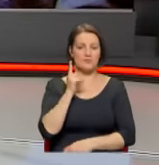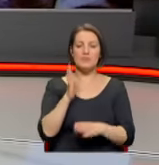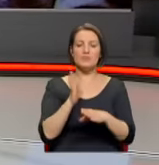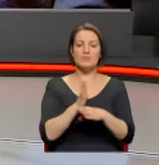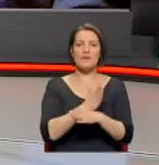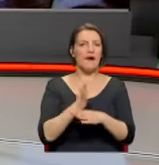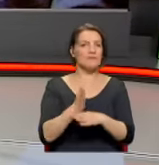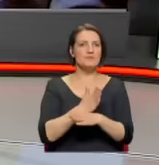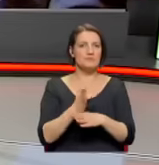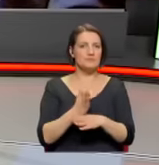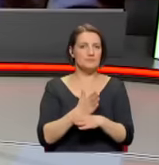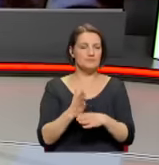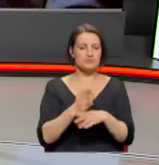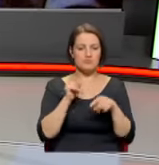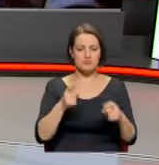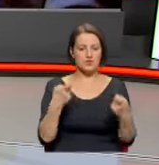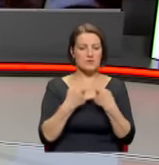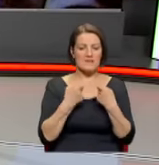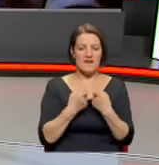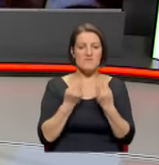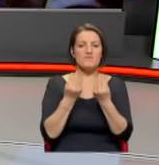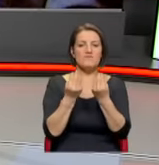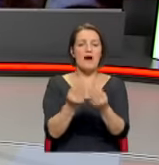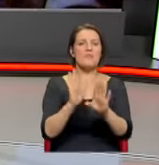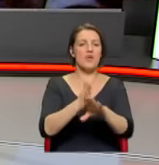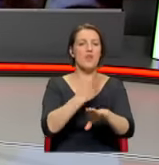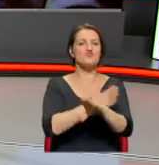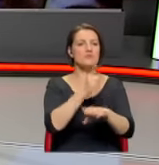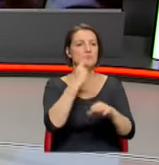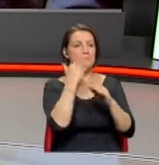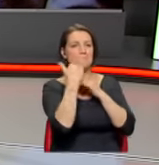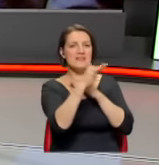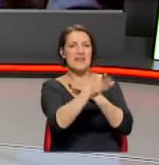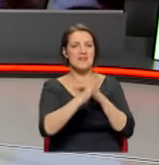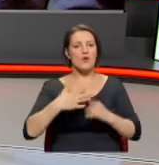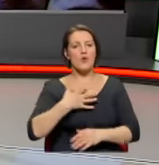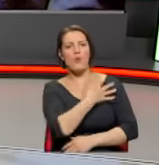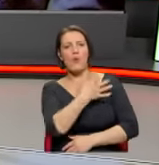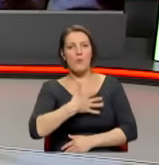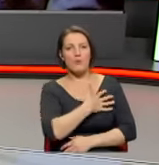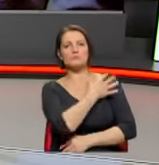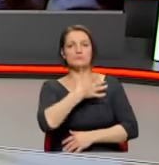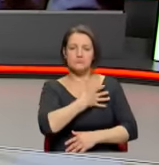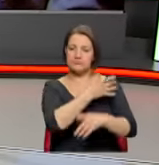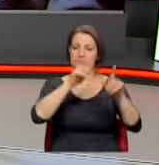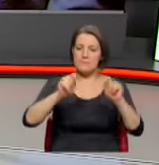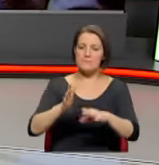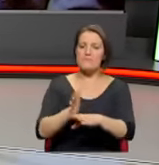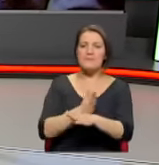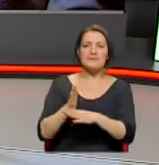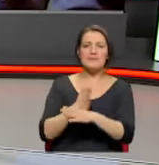neden bu savaşı vermeden önce bu millet kongreler yaptı?